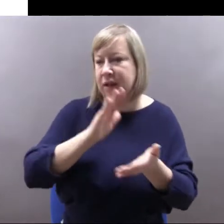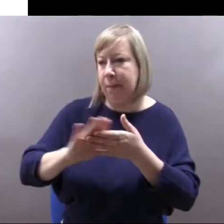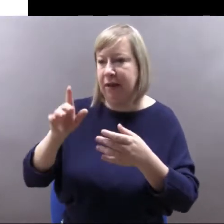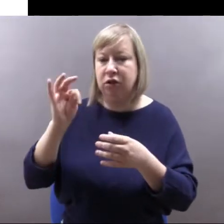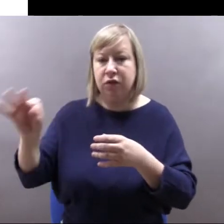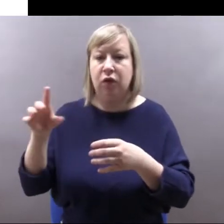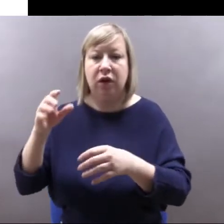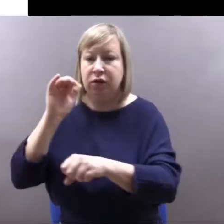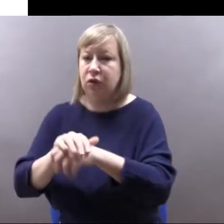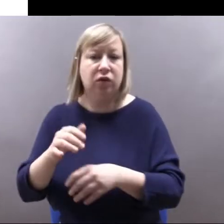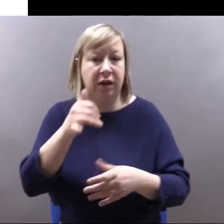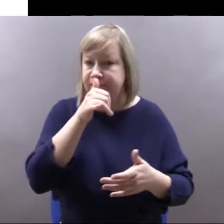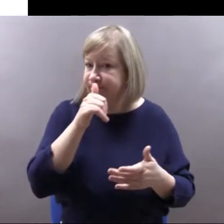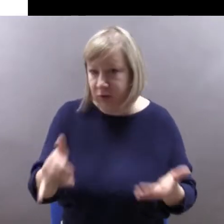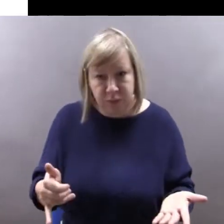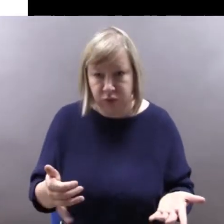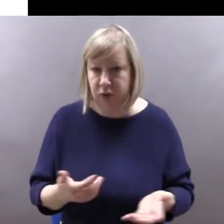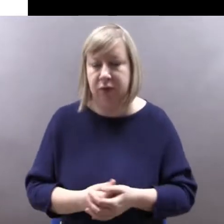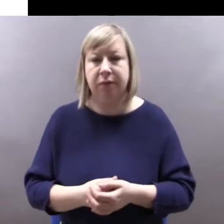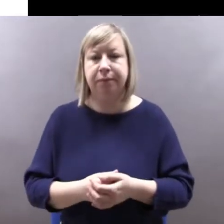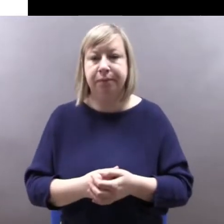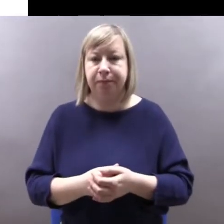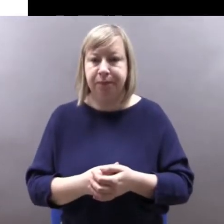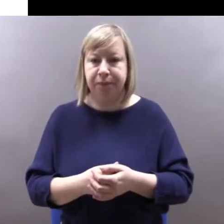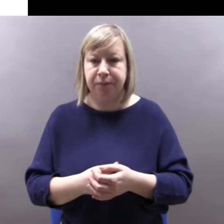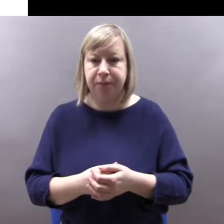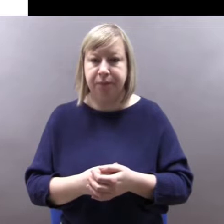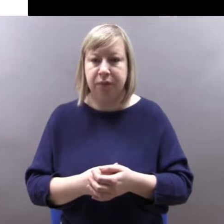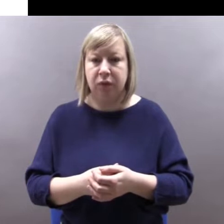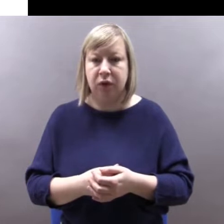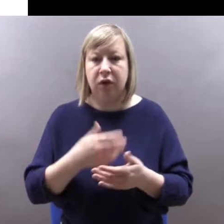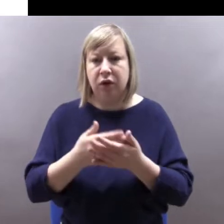użyć w tej przestrzeni piwnicznej.